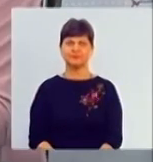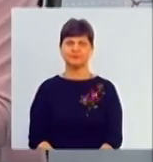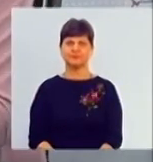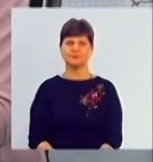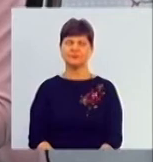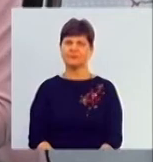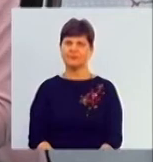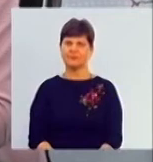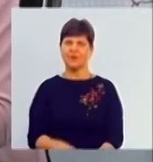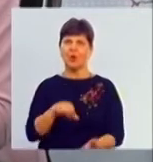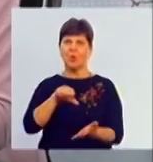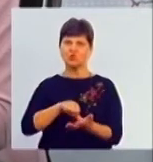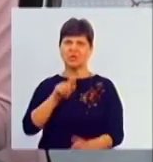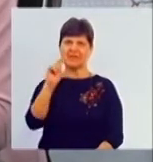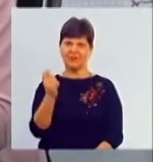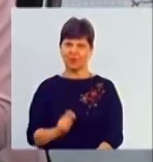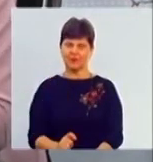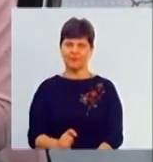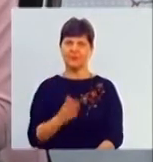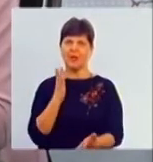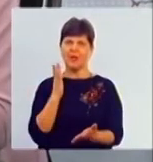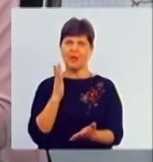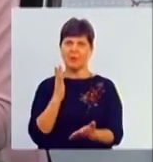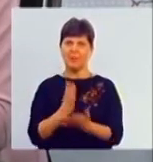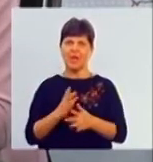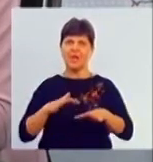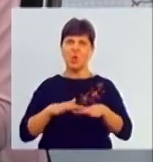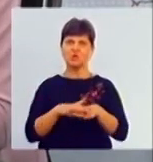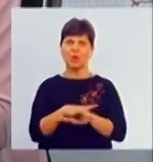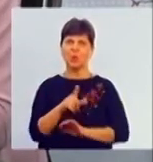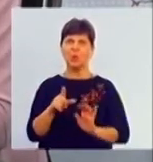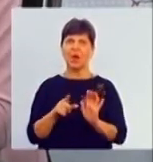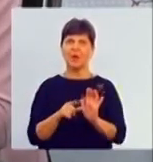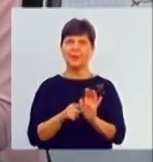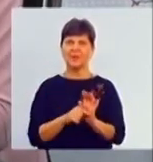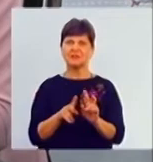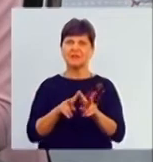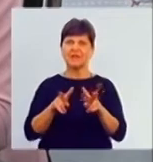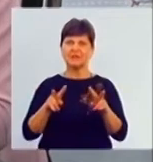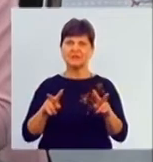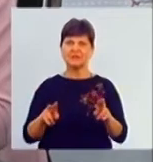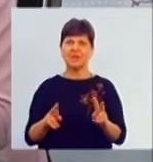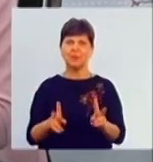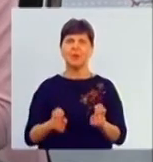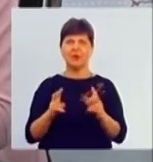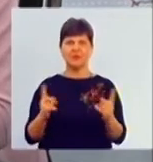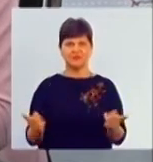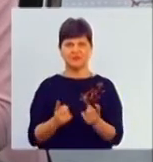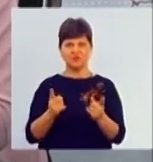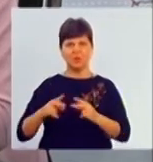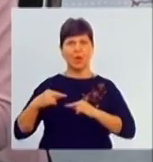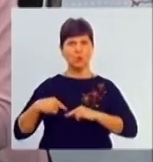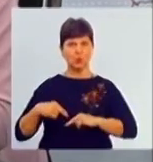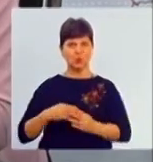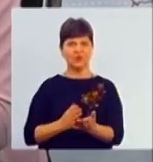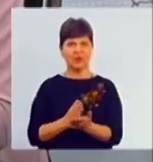Учасник війни має розрахунок пенсії такий самий, як і звичайна трудова пенсія.